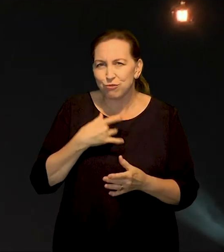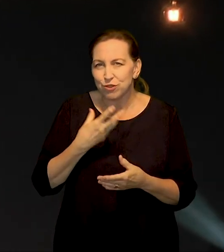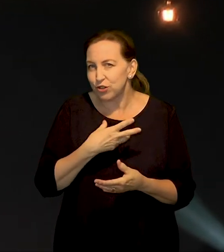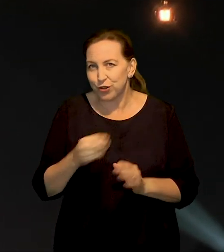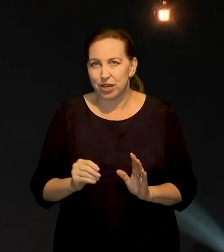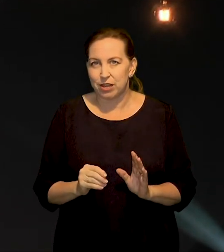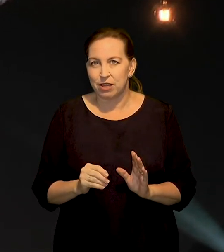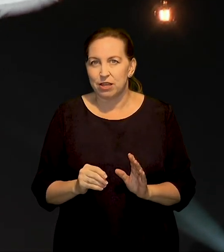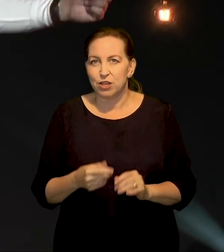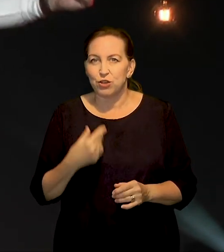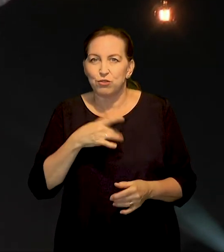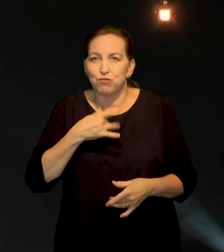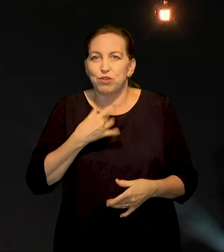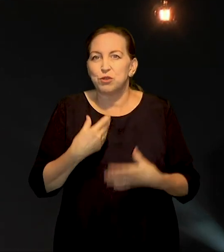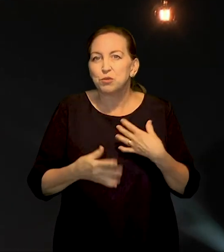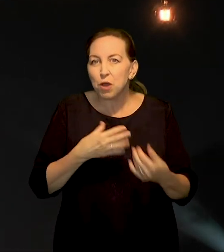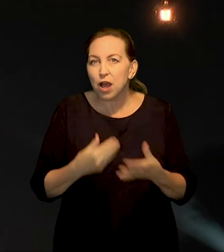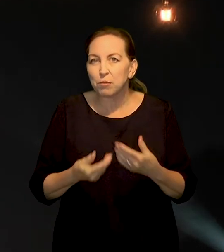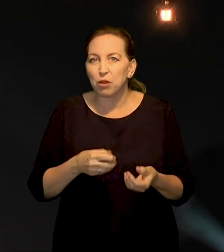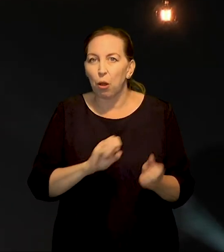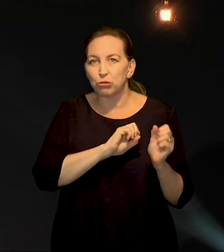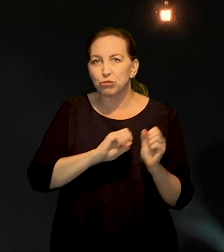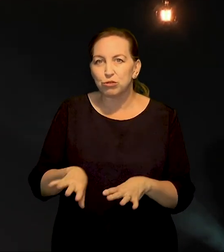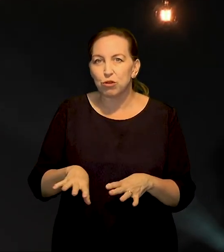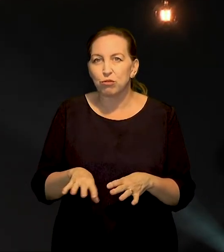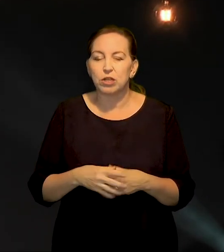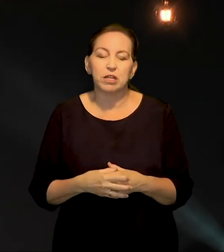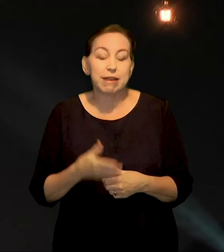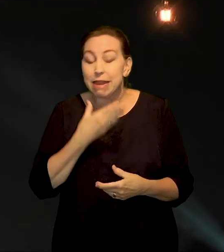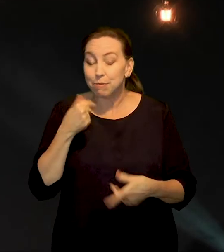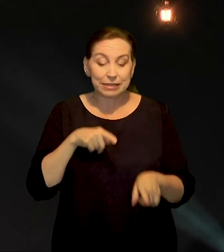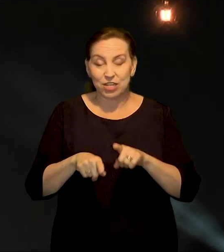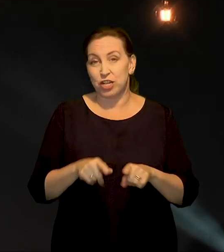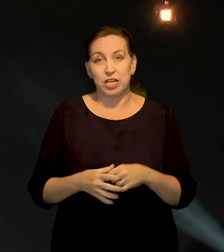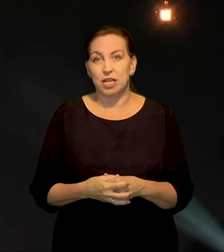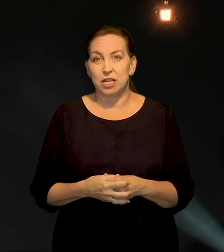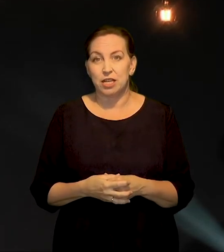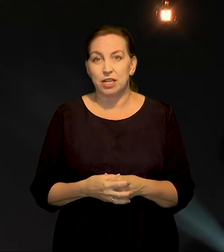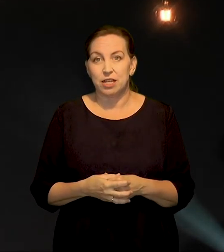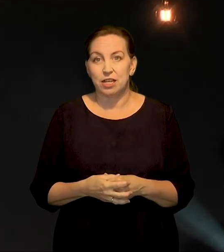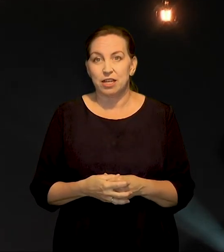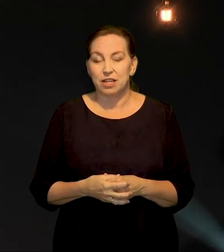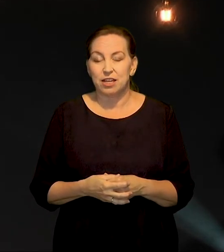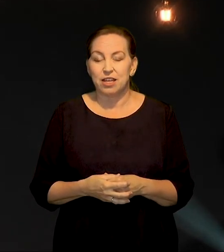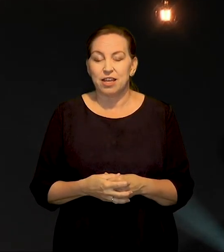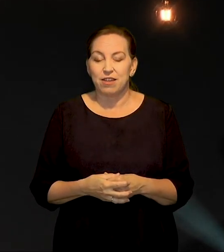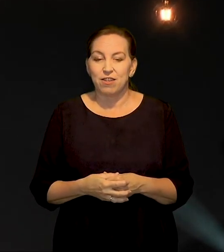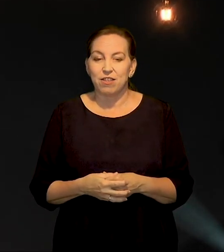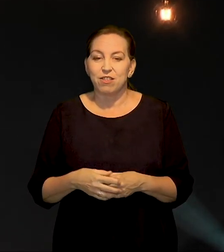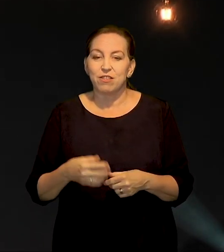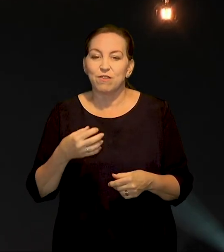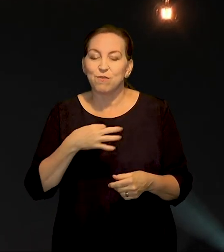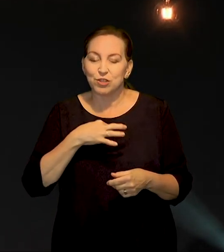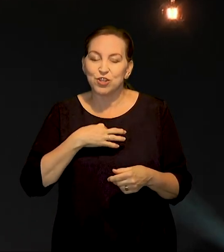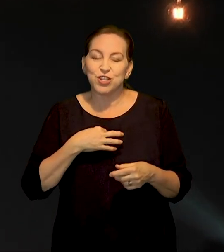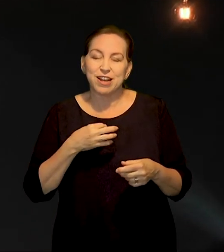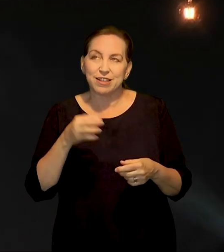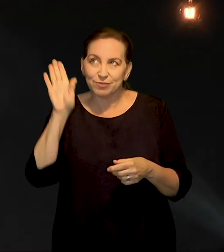jeżeli przyjdą ludzie z godziny 17, znajdę się w grupie ludzi, która... Ja znam motywację mojego